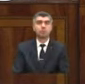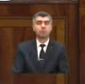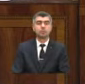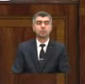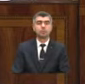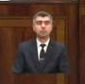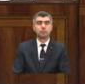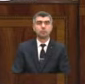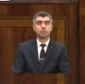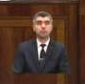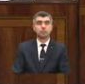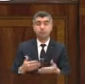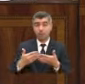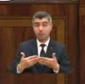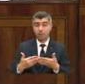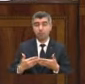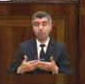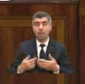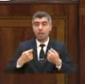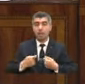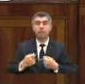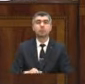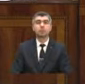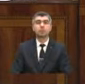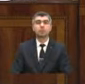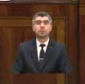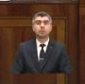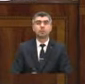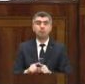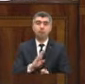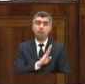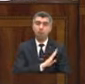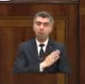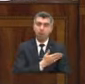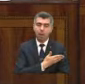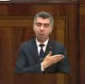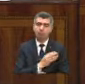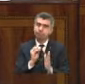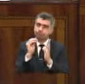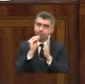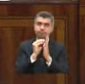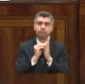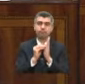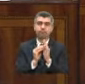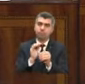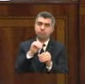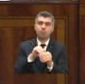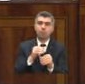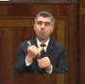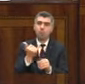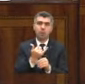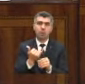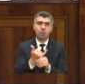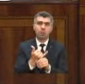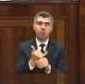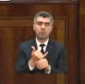مجانا. والان سيد الرئيس، الوالدين خاصكم تشوفوا كيفاش ديروا تدخلوهم، هذه مسؤوليتكم، وحنايا كنشوفوا مع